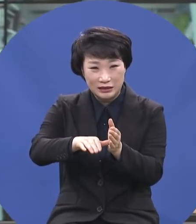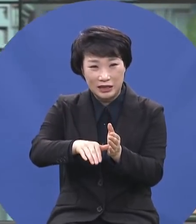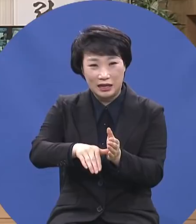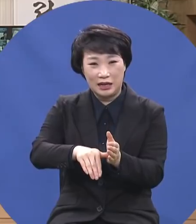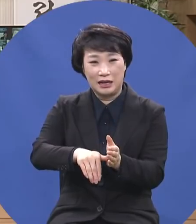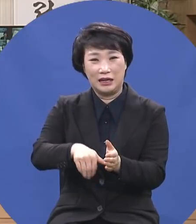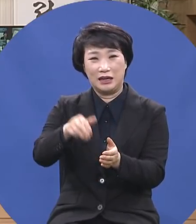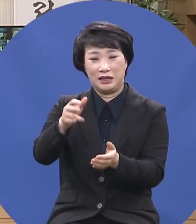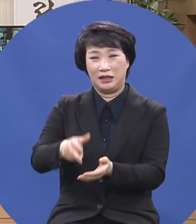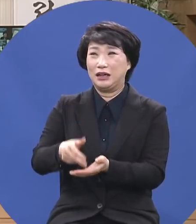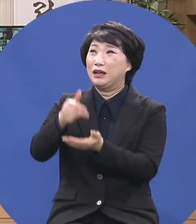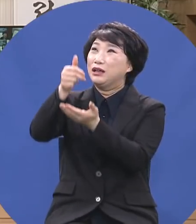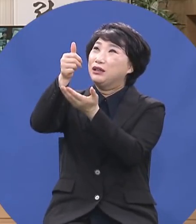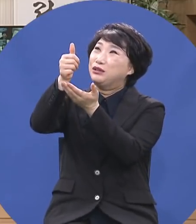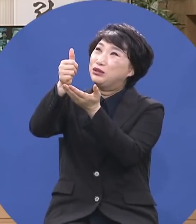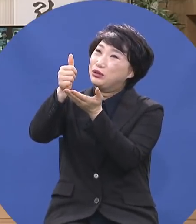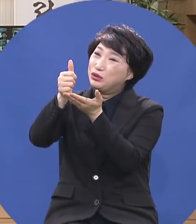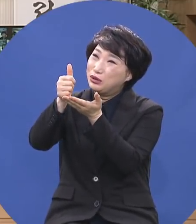흘려내리네.